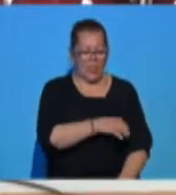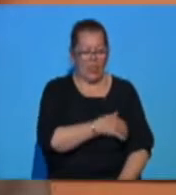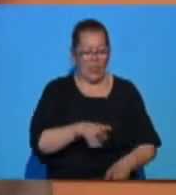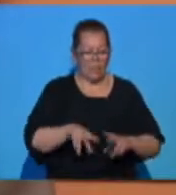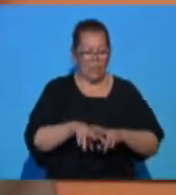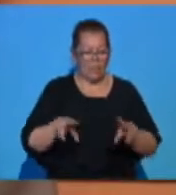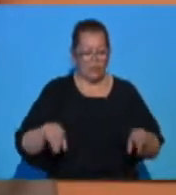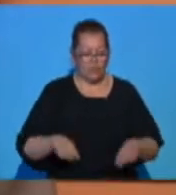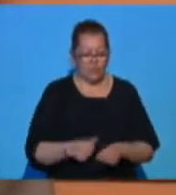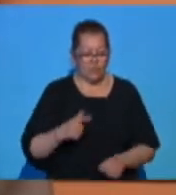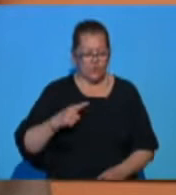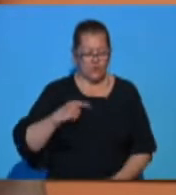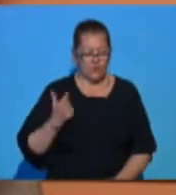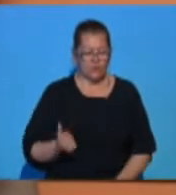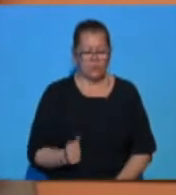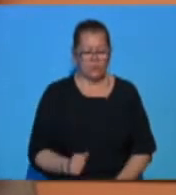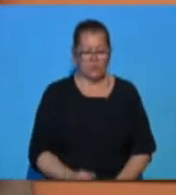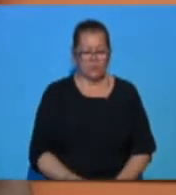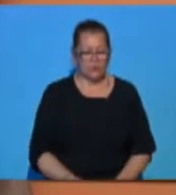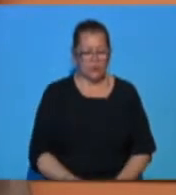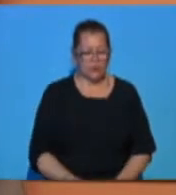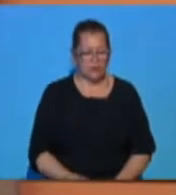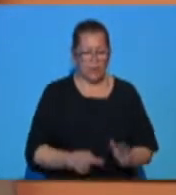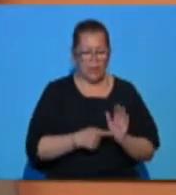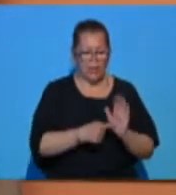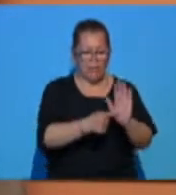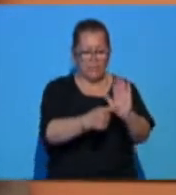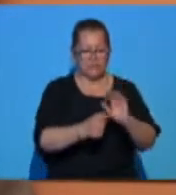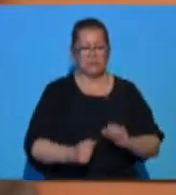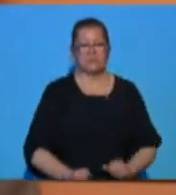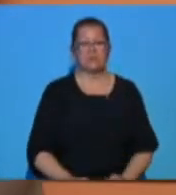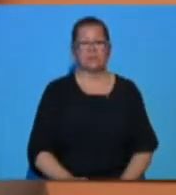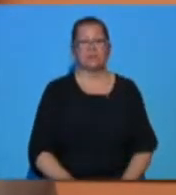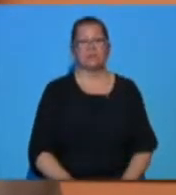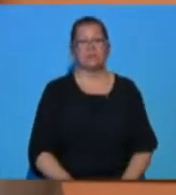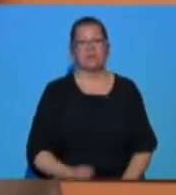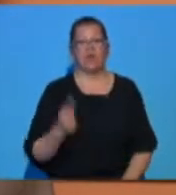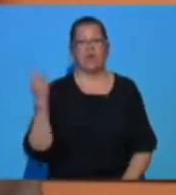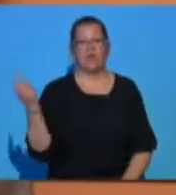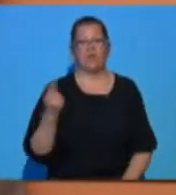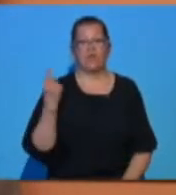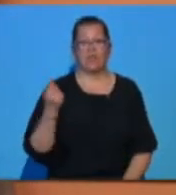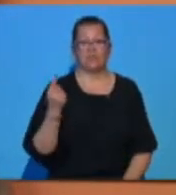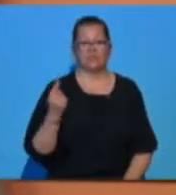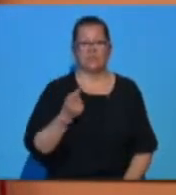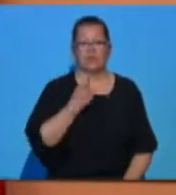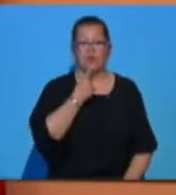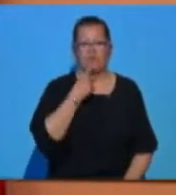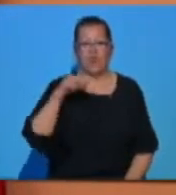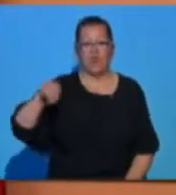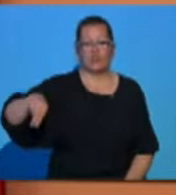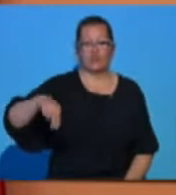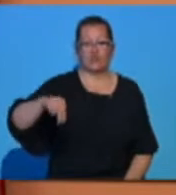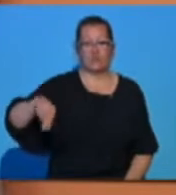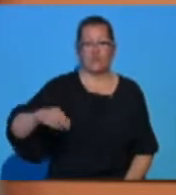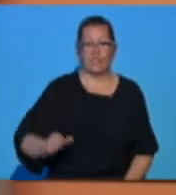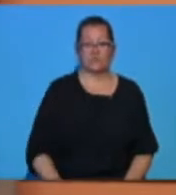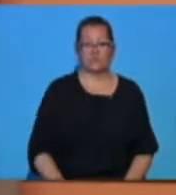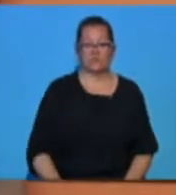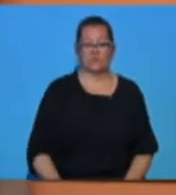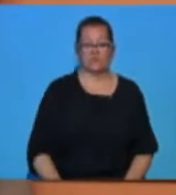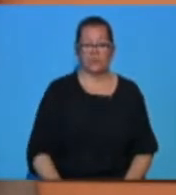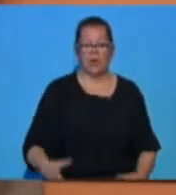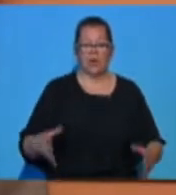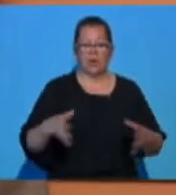noștri sunt cei care reprezintă orașul Craiova, județul, țara,